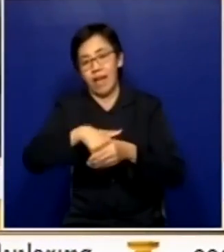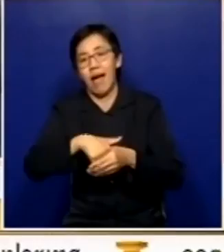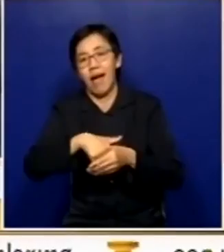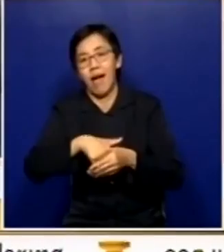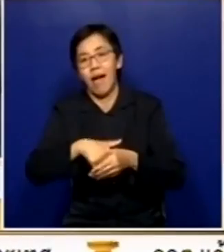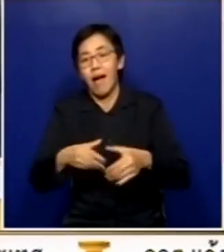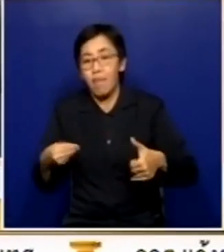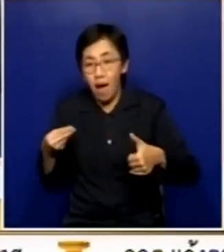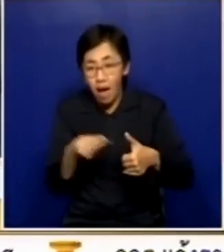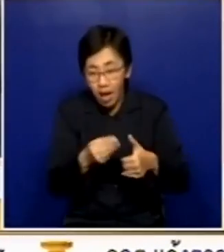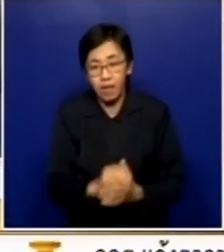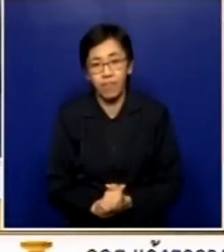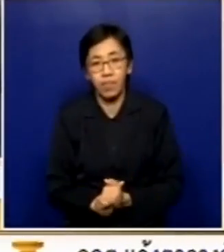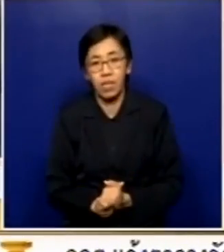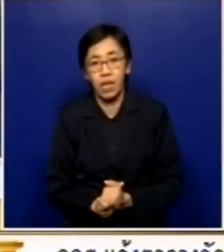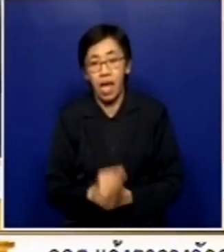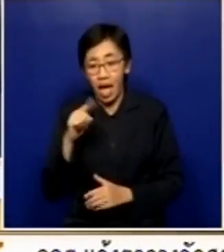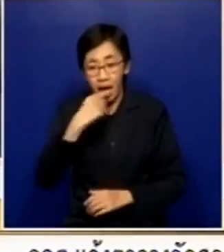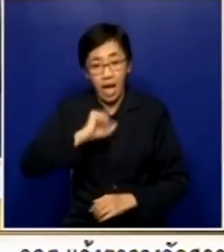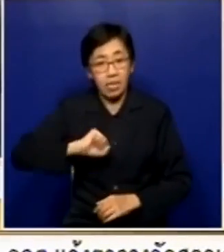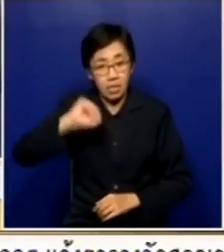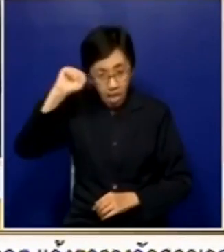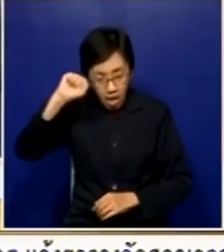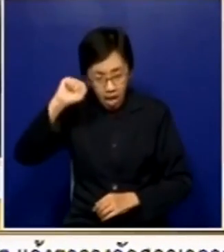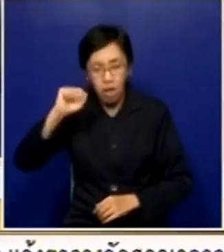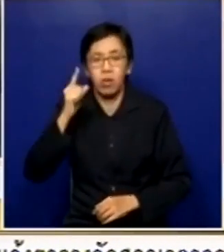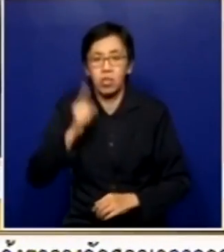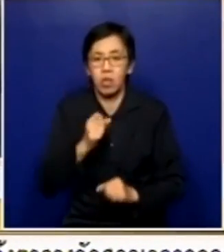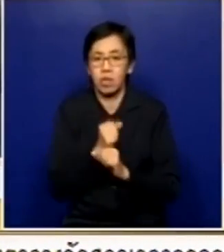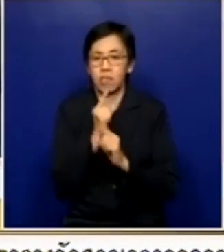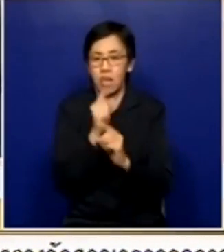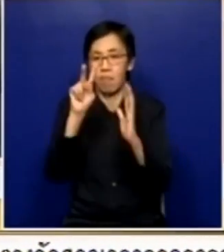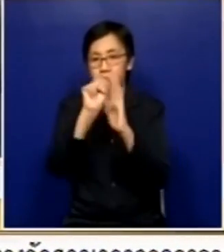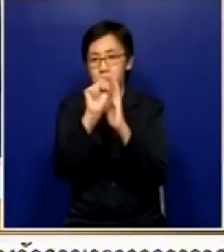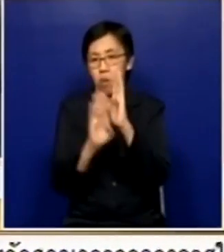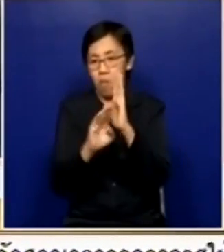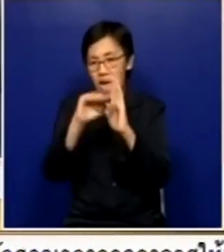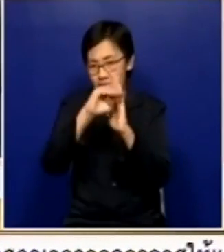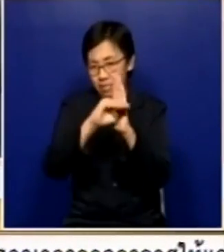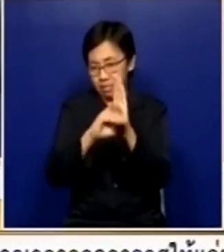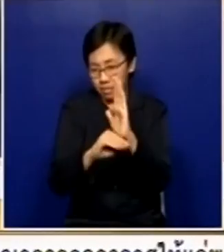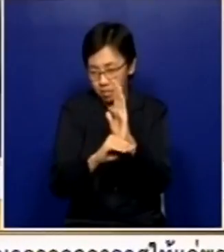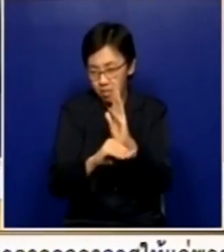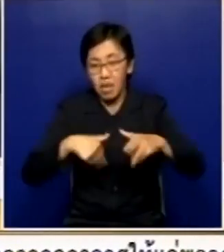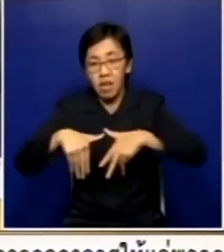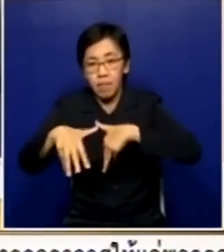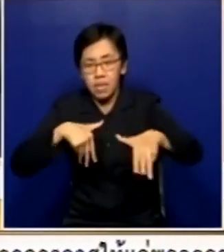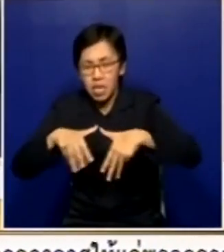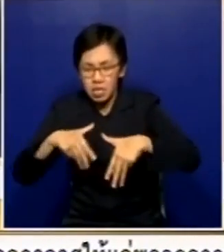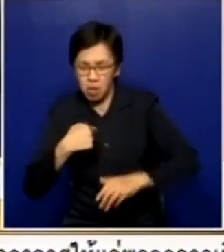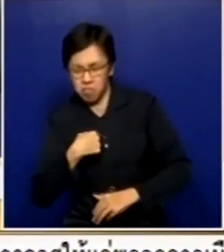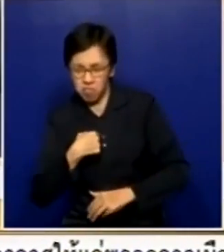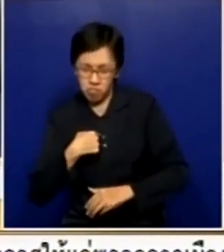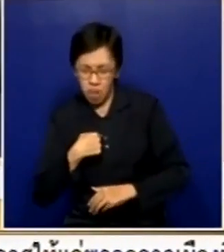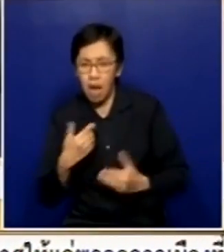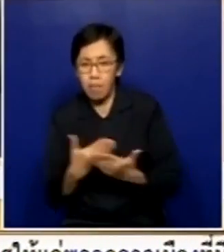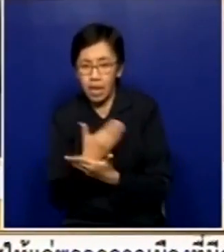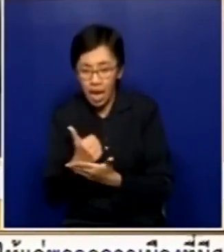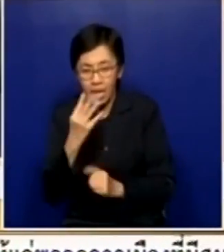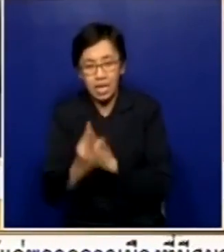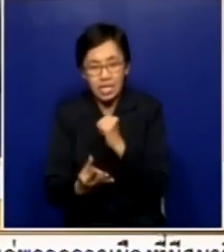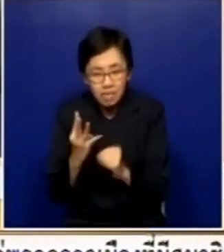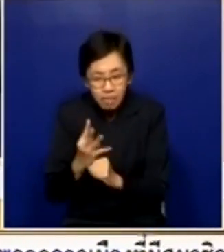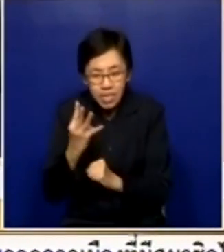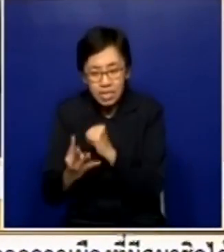ตามที่ชนะการเลือกตั้งจะต้องนำพาประเทศไปตามนโยบายที่เขาได้แสดงไว้และประชาชนก็สามารถเปลี่ยนใจได้ทุกๆอย่างน้อย 4